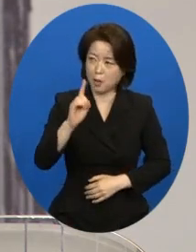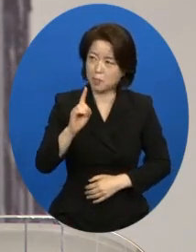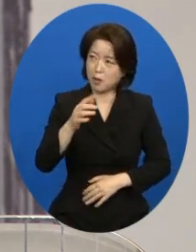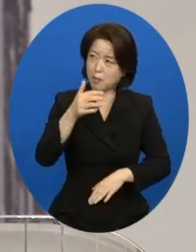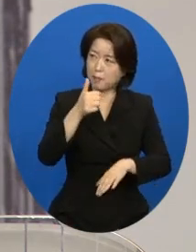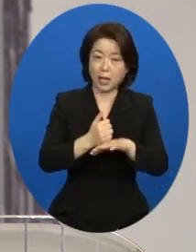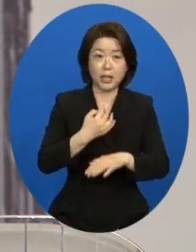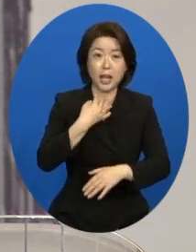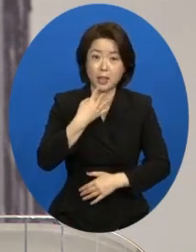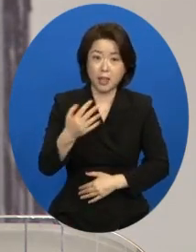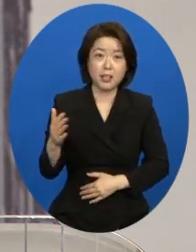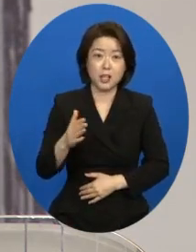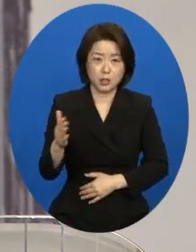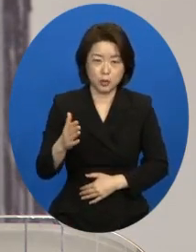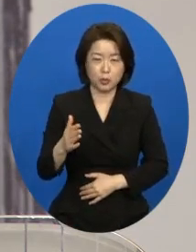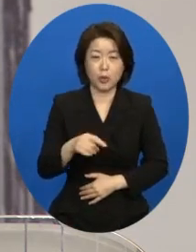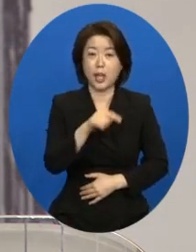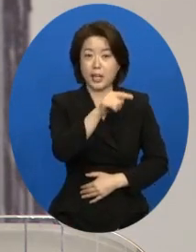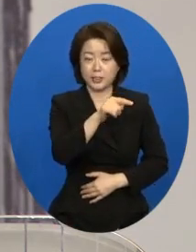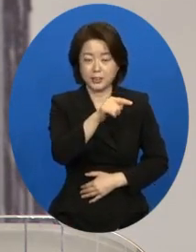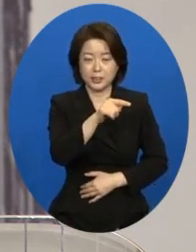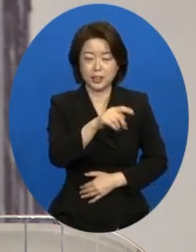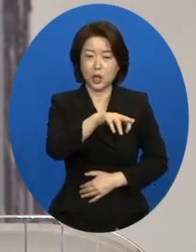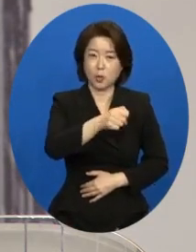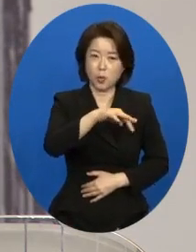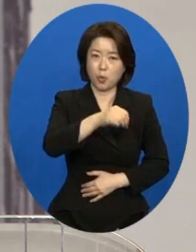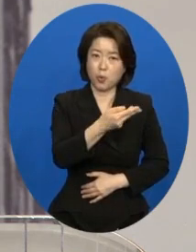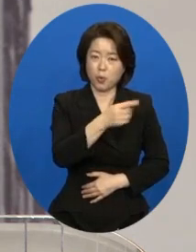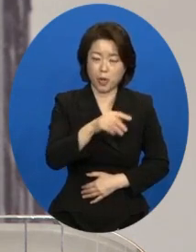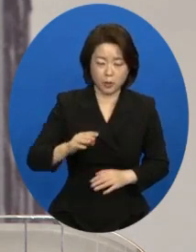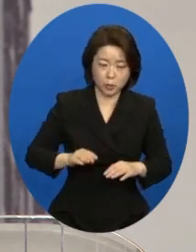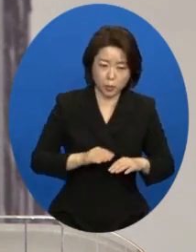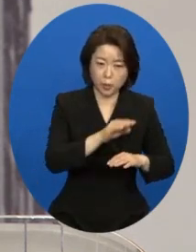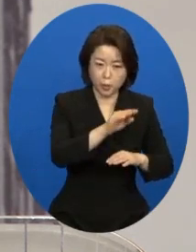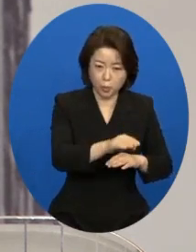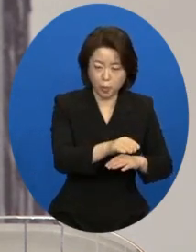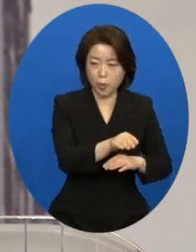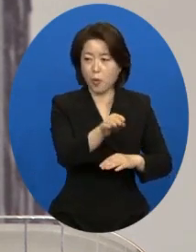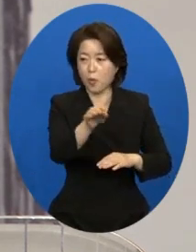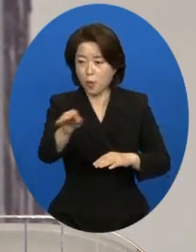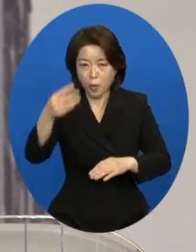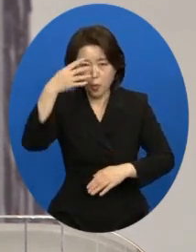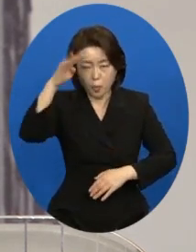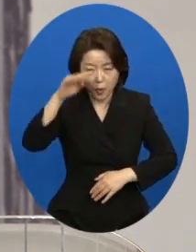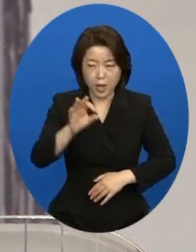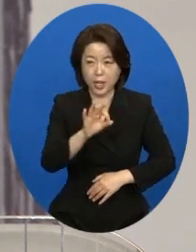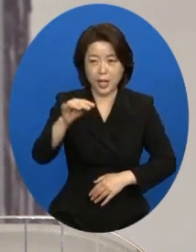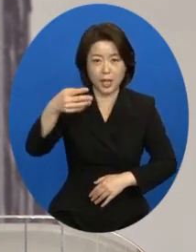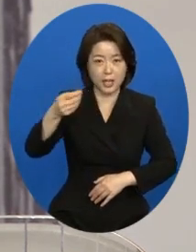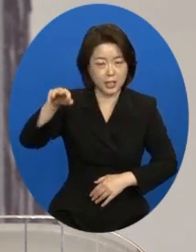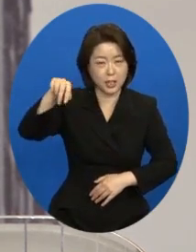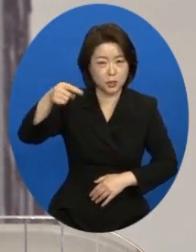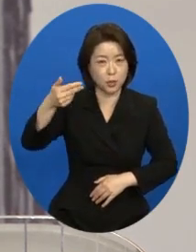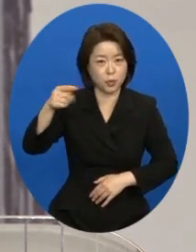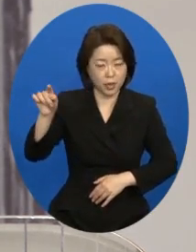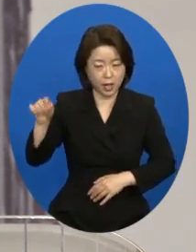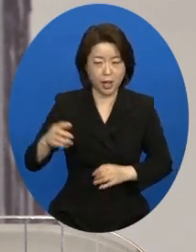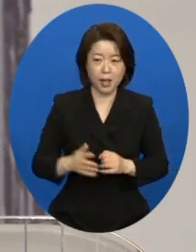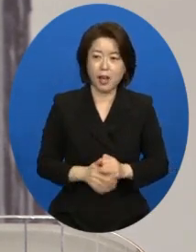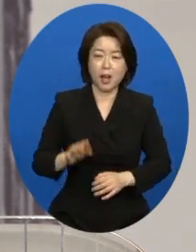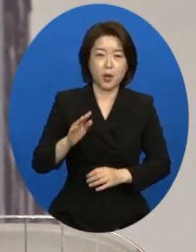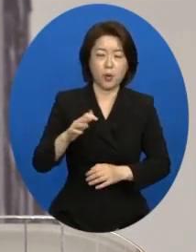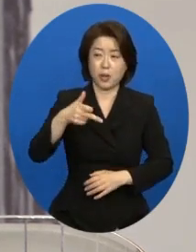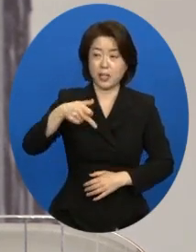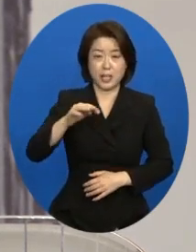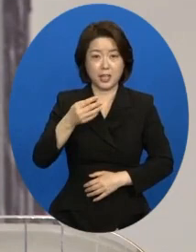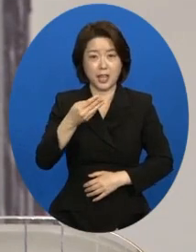4살쯤에 콜로라도를 거쳐서 뉴멕시코, 애리조나, 그랜드 캐니언, 옐로스톤까지